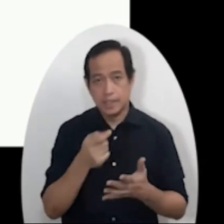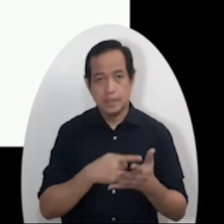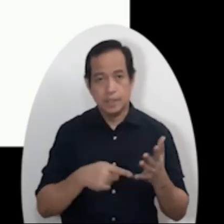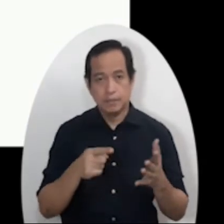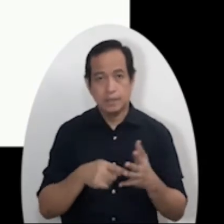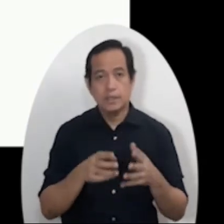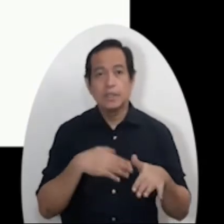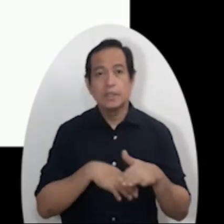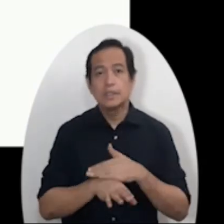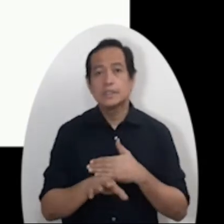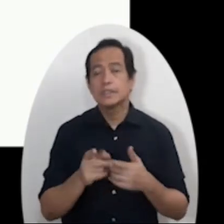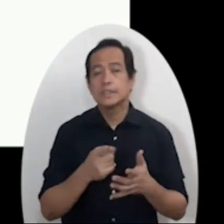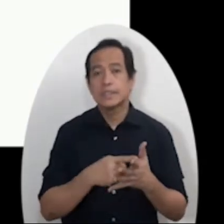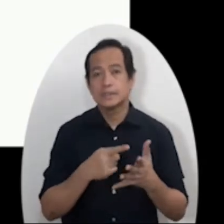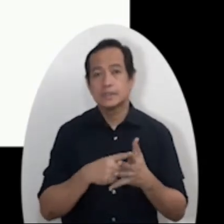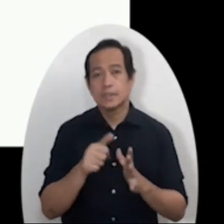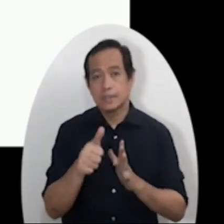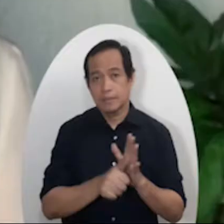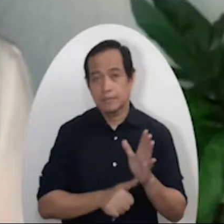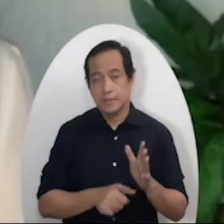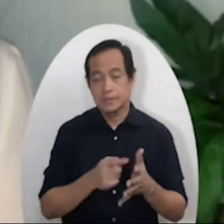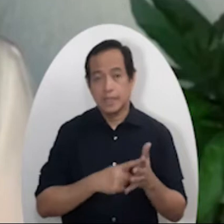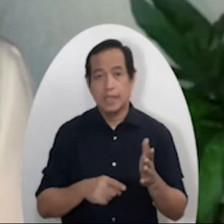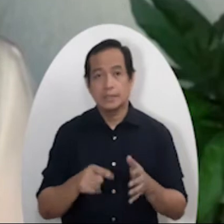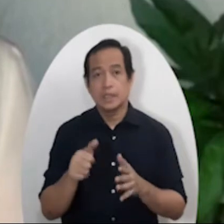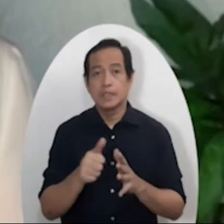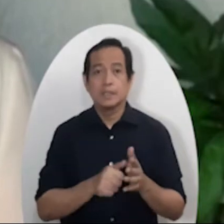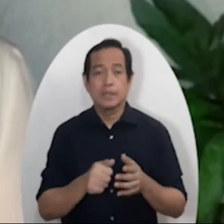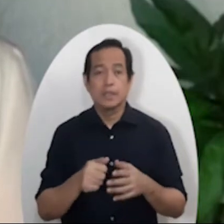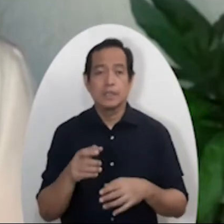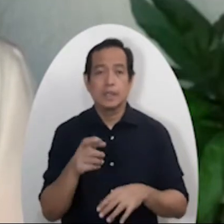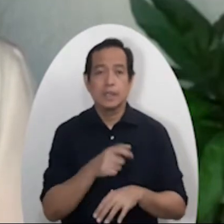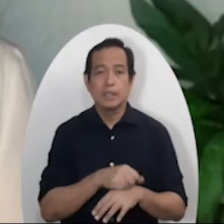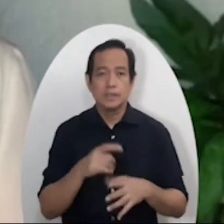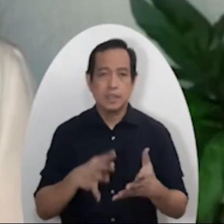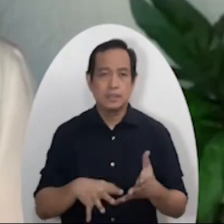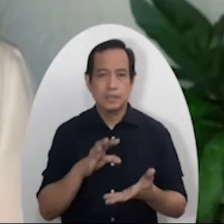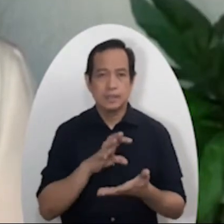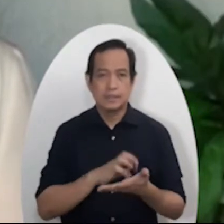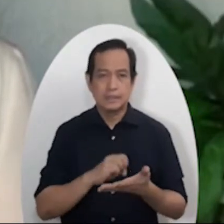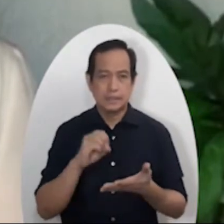po, pag nakapagtapos po ako ng pag-aaral, ay malayo po akong mararating.